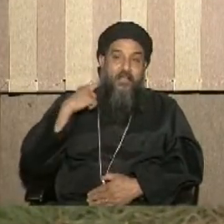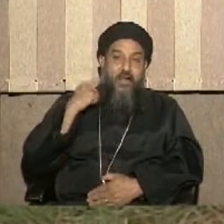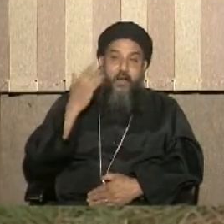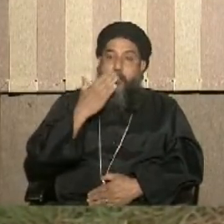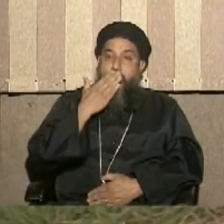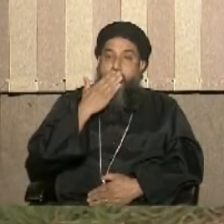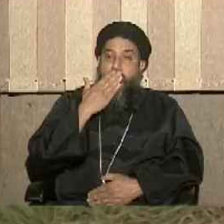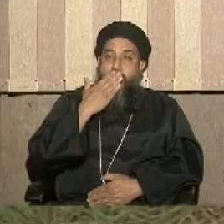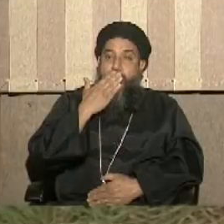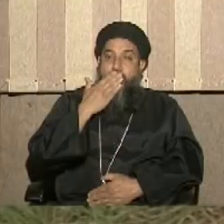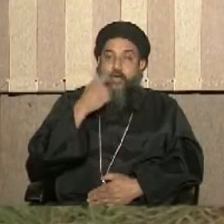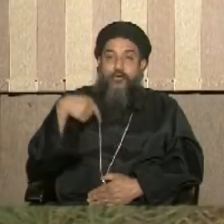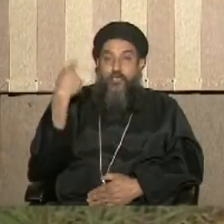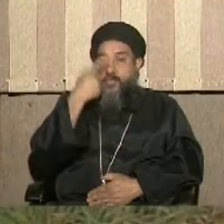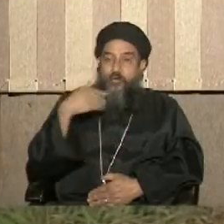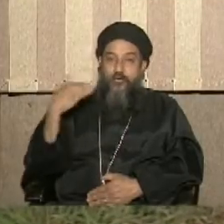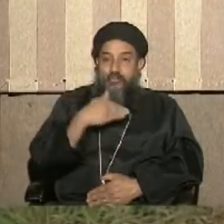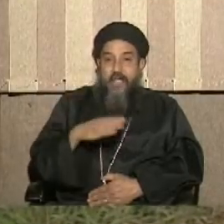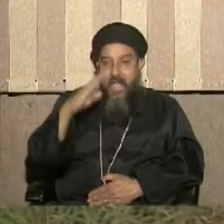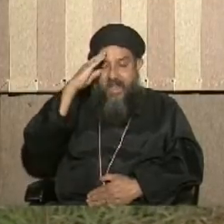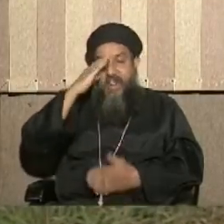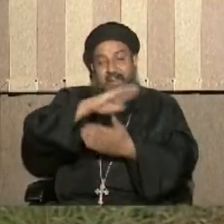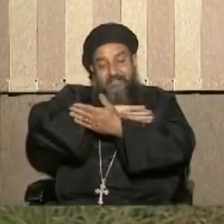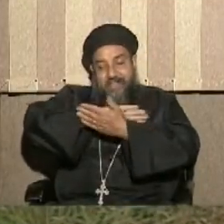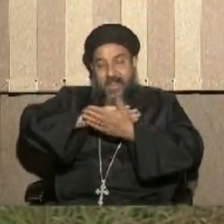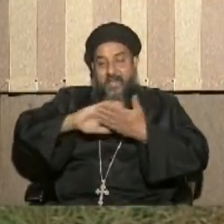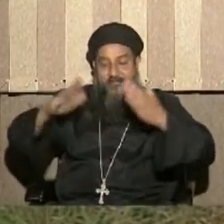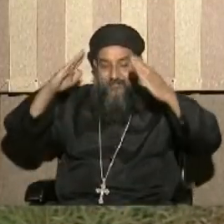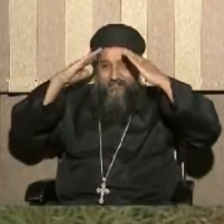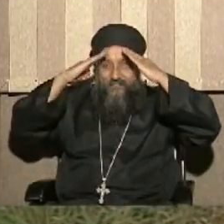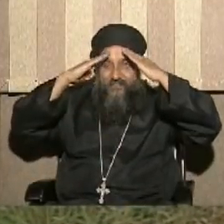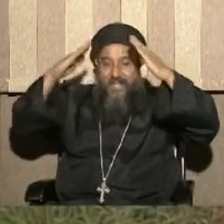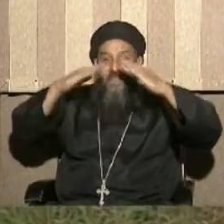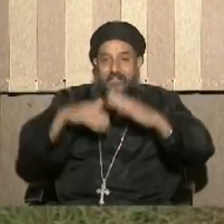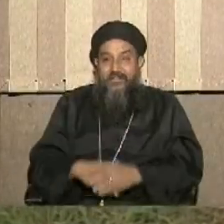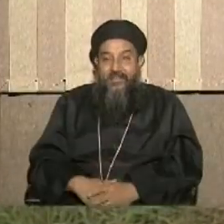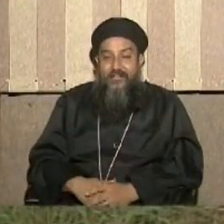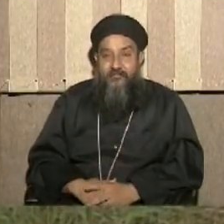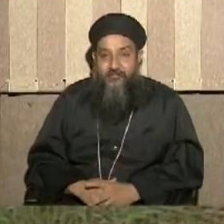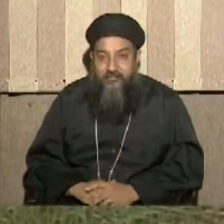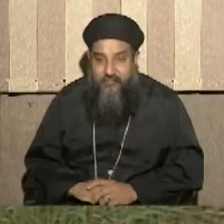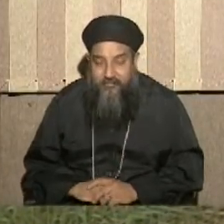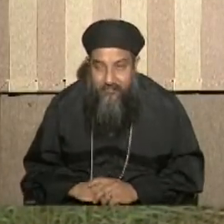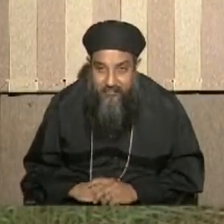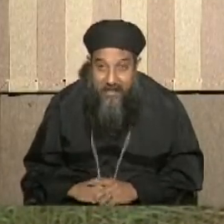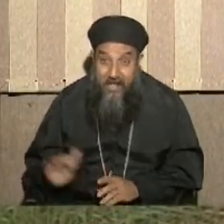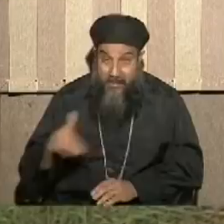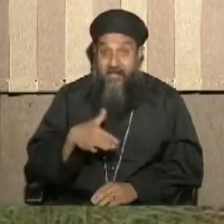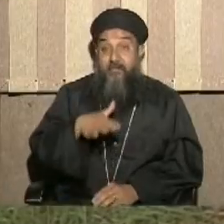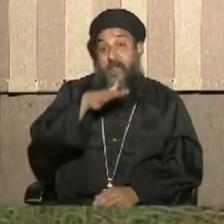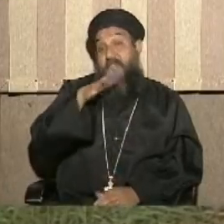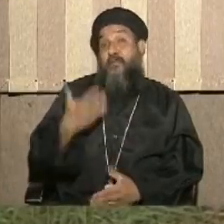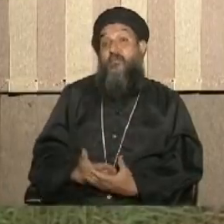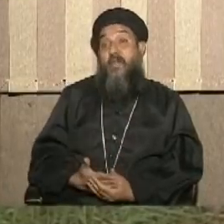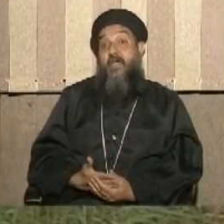سلام أبانا. سلام ومحبة. خير؟ احنا جايين من عند ابونا يوحنا من